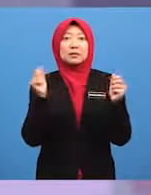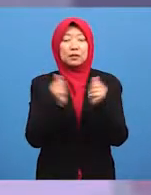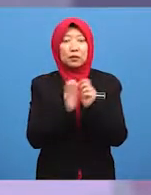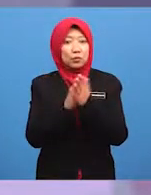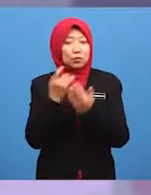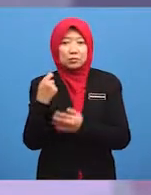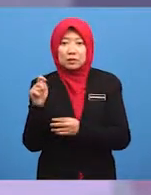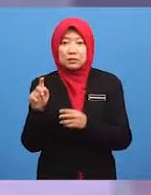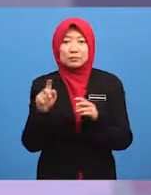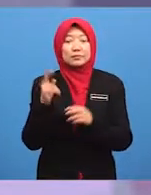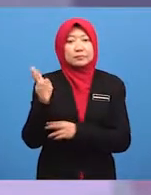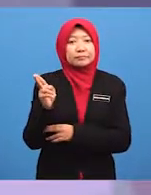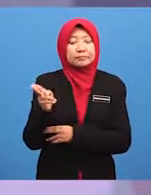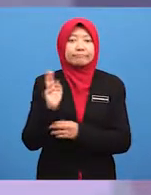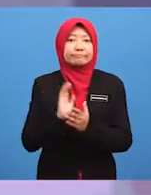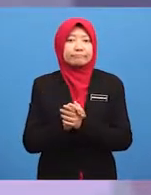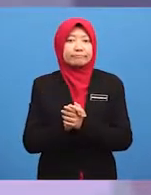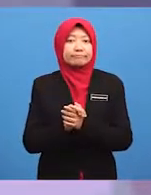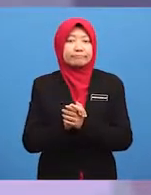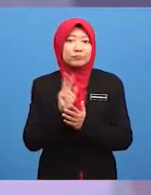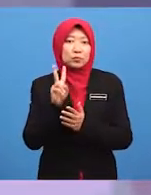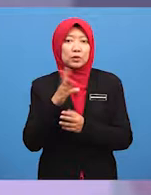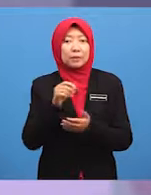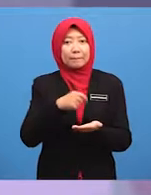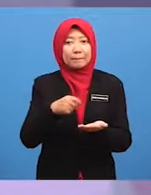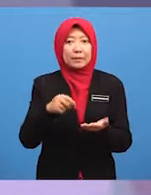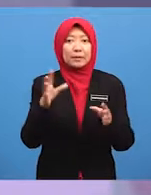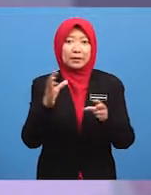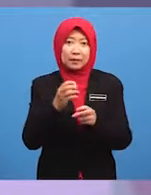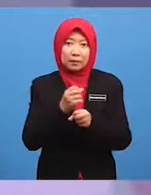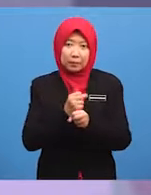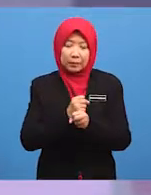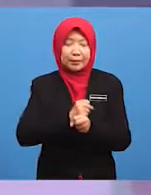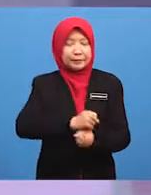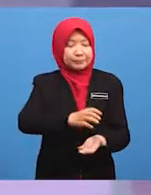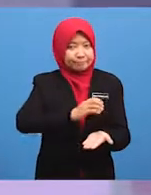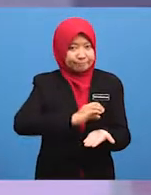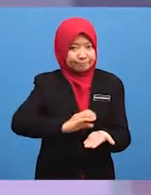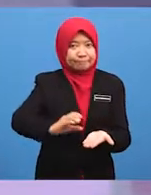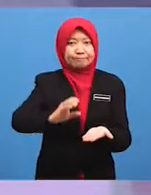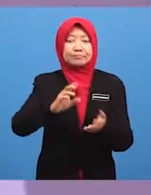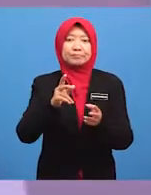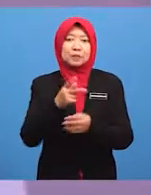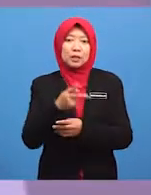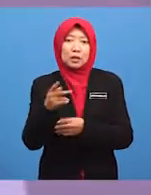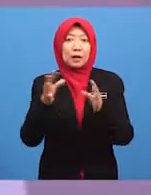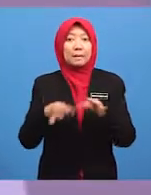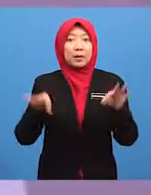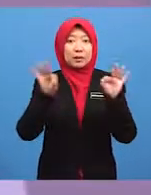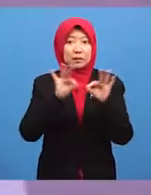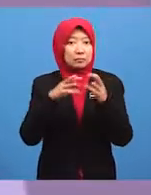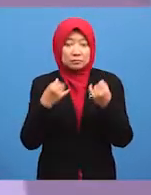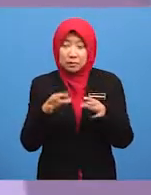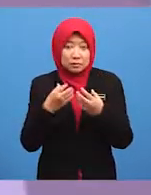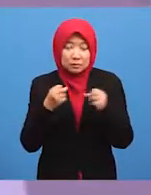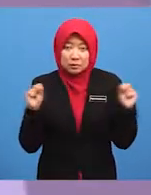buku teks sejarah tingkatan 2, buku catatan dan pen supaya dapat mencatat perkara-perkara penting. Adakah murid-murid